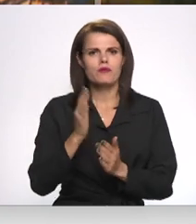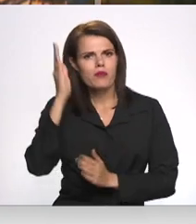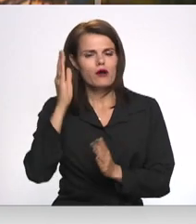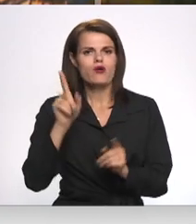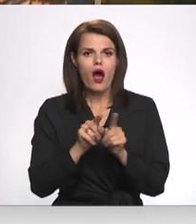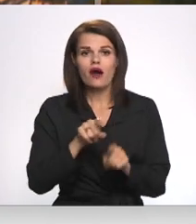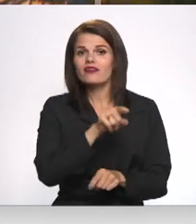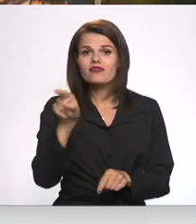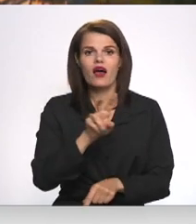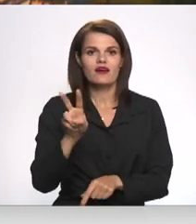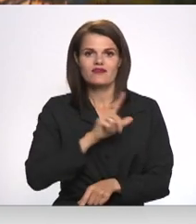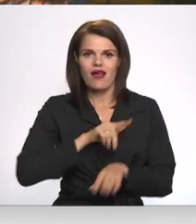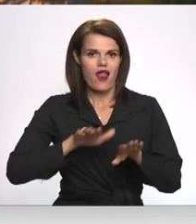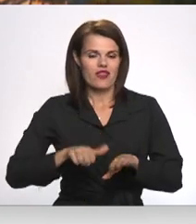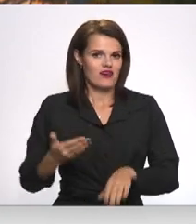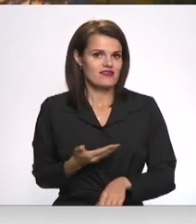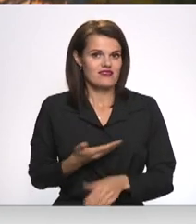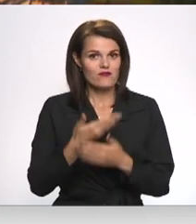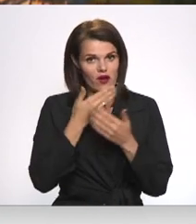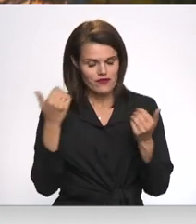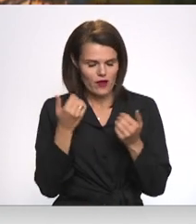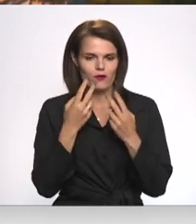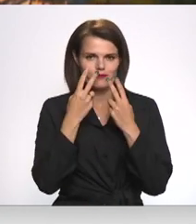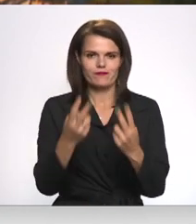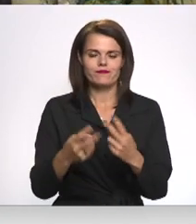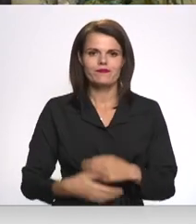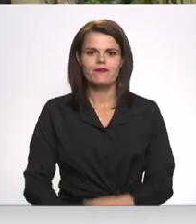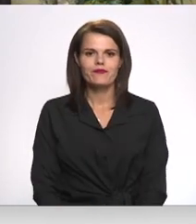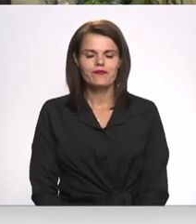kuru ikdiena nav saistīta ar Latviju, skaidro Laura Vonda.